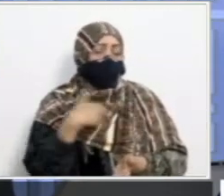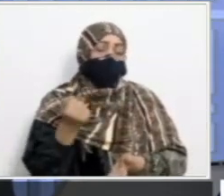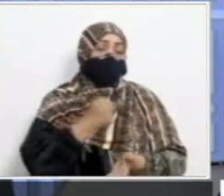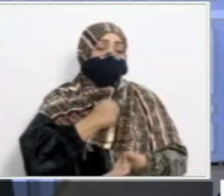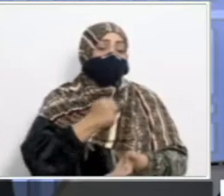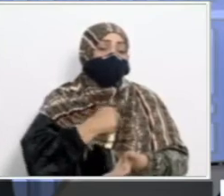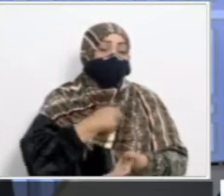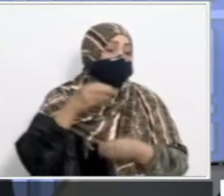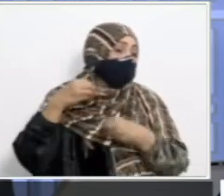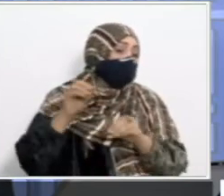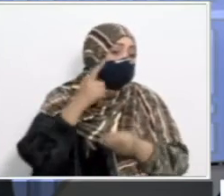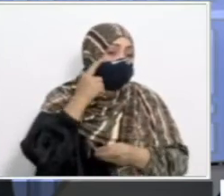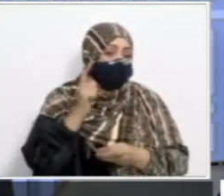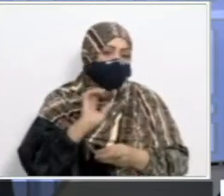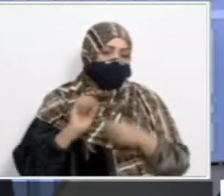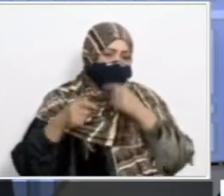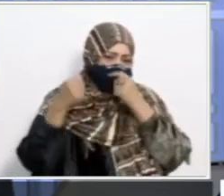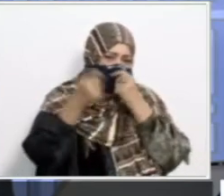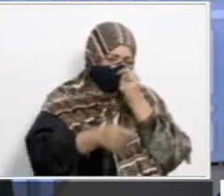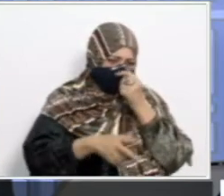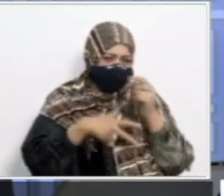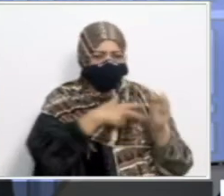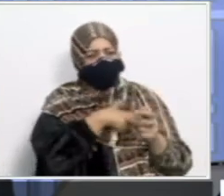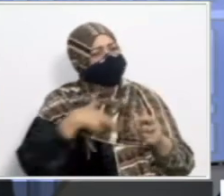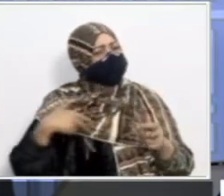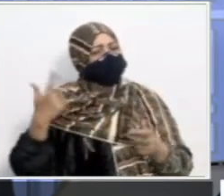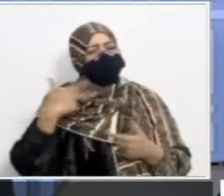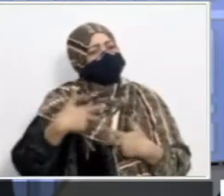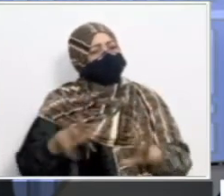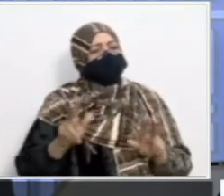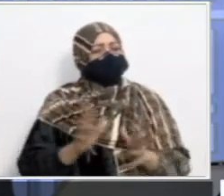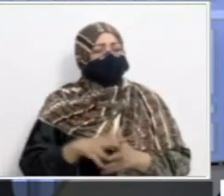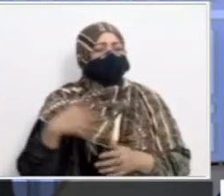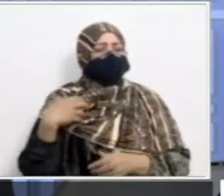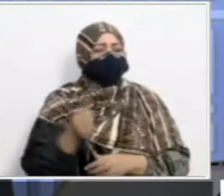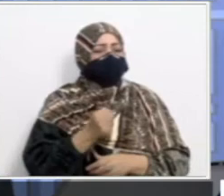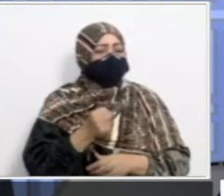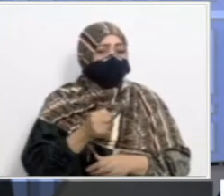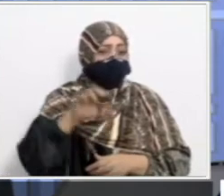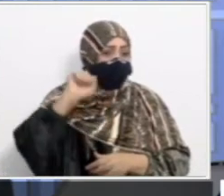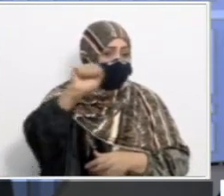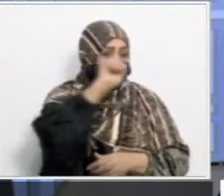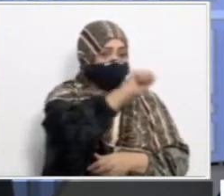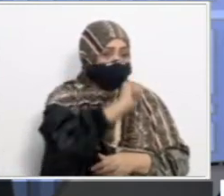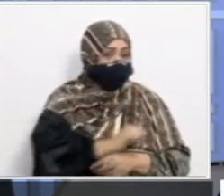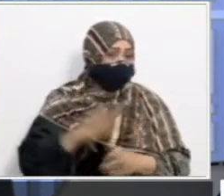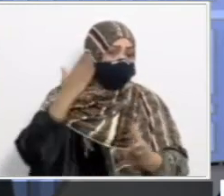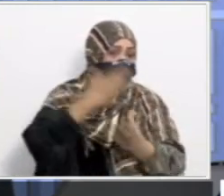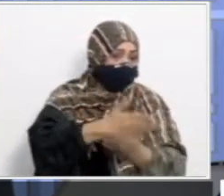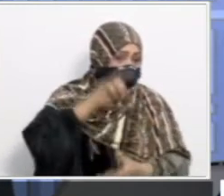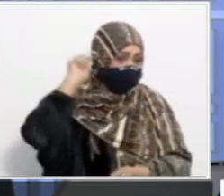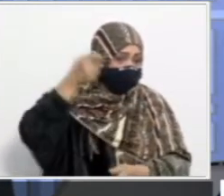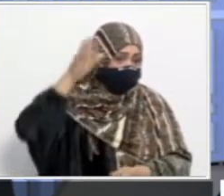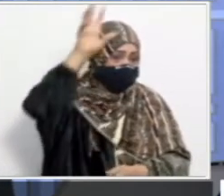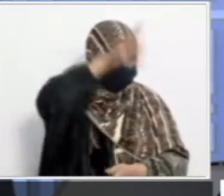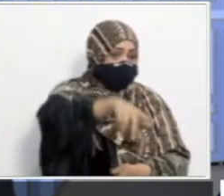وهي غير مملوكة. أما كونها مملوكة لناس وانت تقول أنا ما سكنتش هيك شريتها من شخص، ربما أنت اشتريتها من